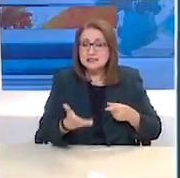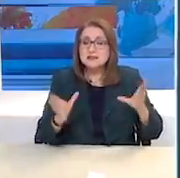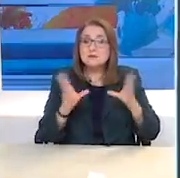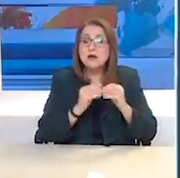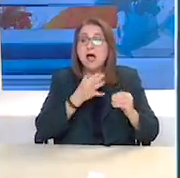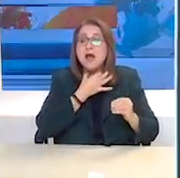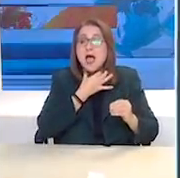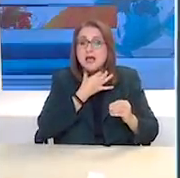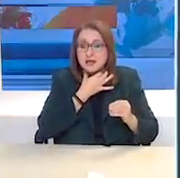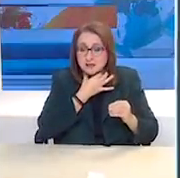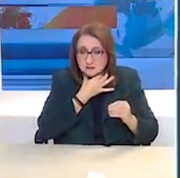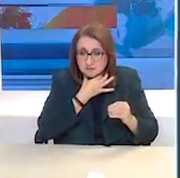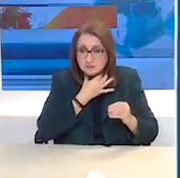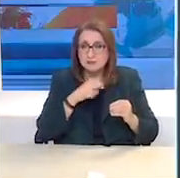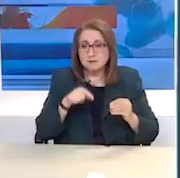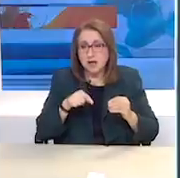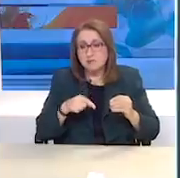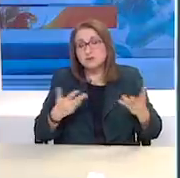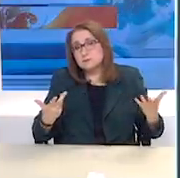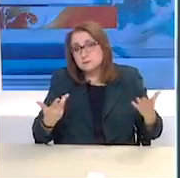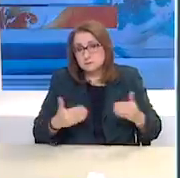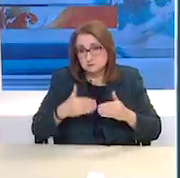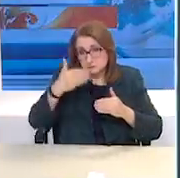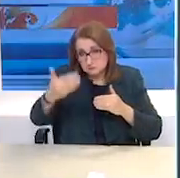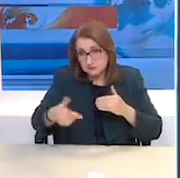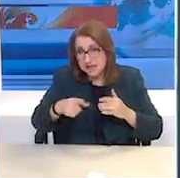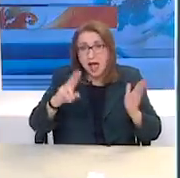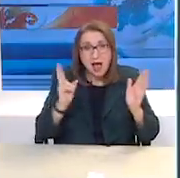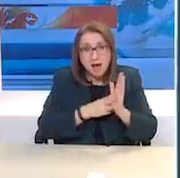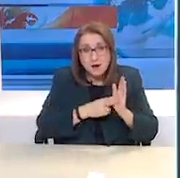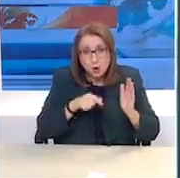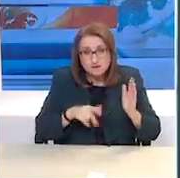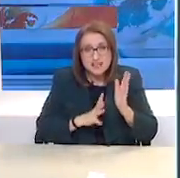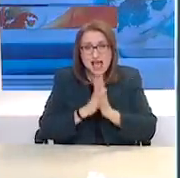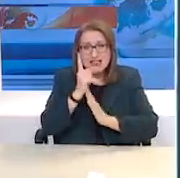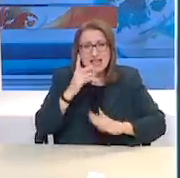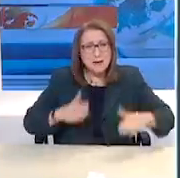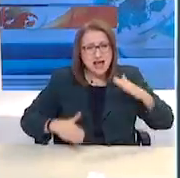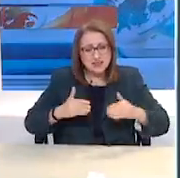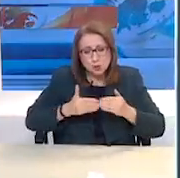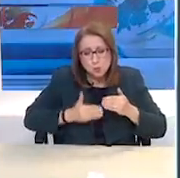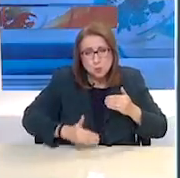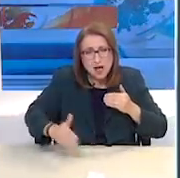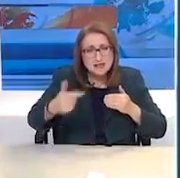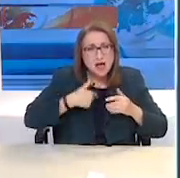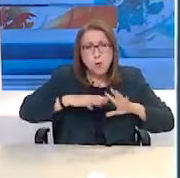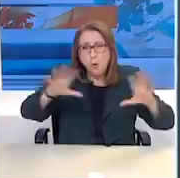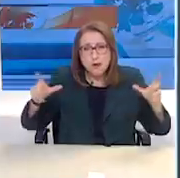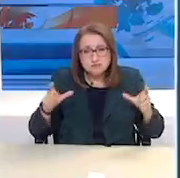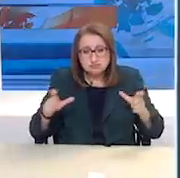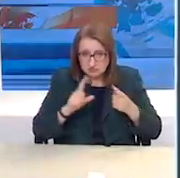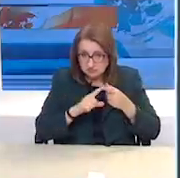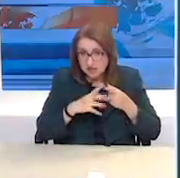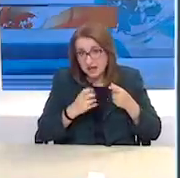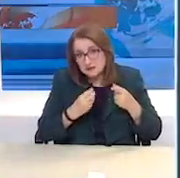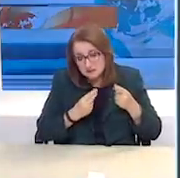συγκεκριμένης ανάγκης, η οποία προέκυψε μετά την έκδοση της πράξης νομοθετικού περιεχομένου της 11ης Μαρτίου 2020. Δεύτερον, το αίτημα να